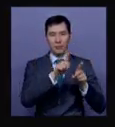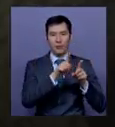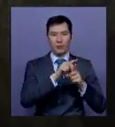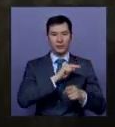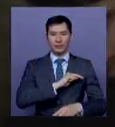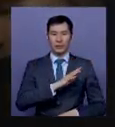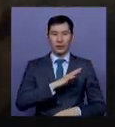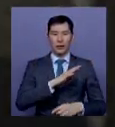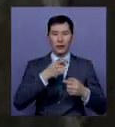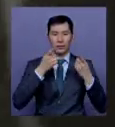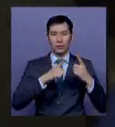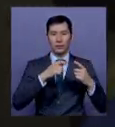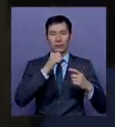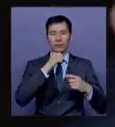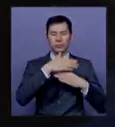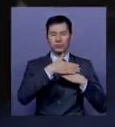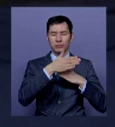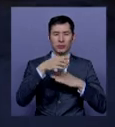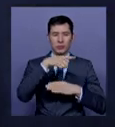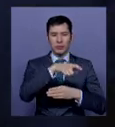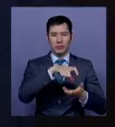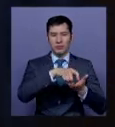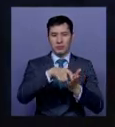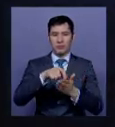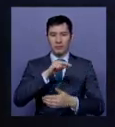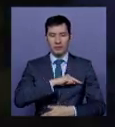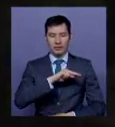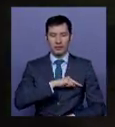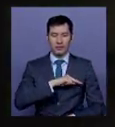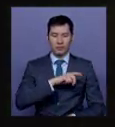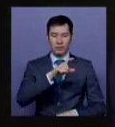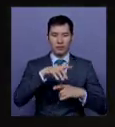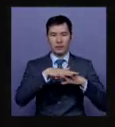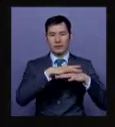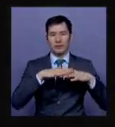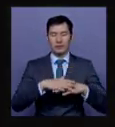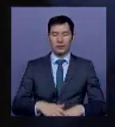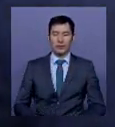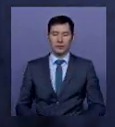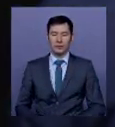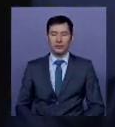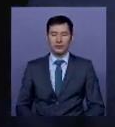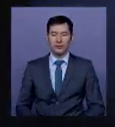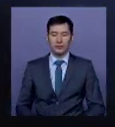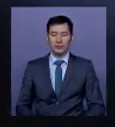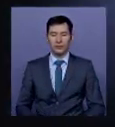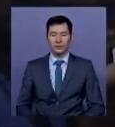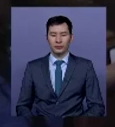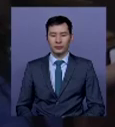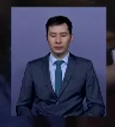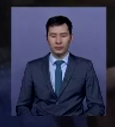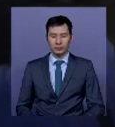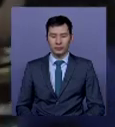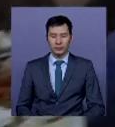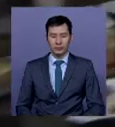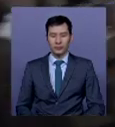төменгі қабатта 5 бірдей кабинаның жұмыс істеп келушілерді жасырын қабылдап жатқан анықталды. Бастапқыда ешкім жоқ